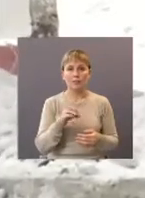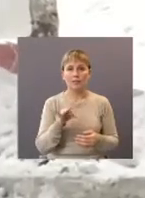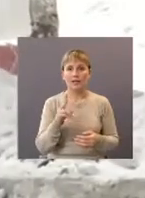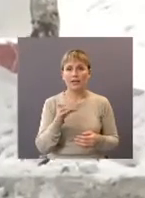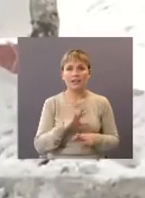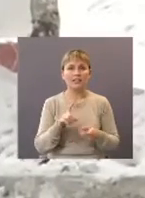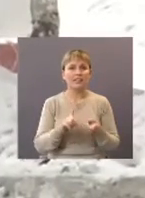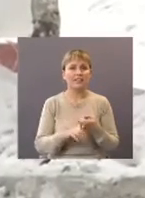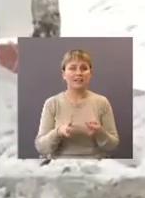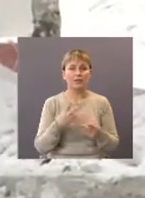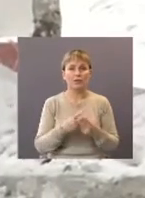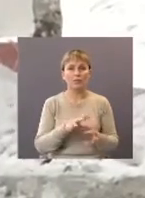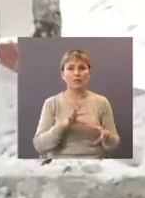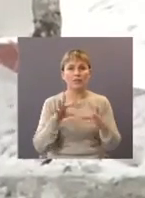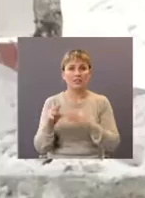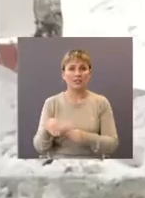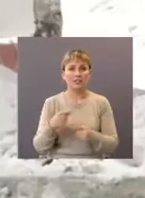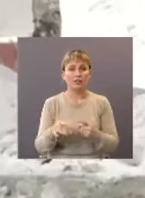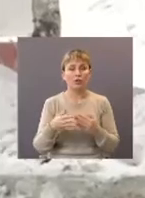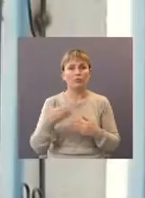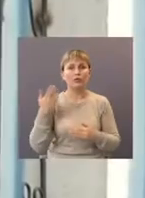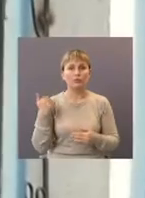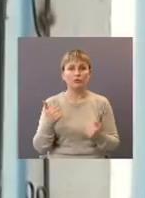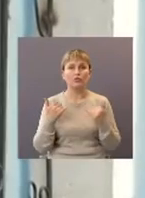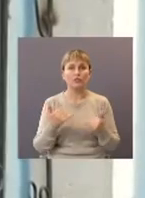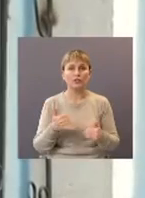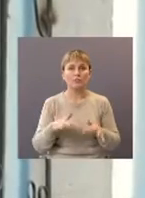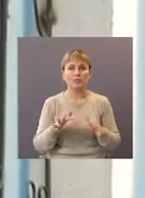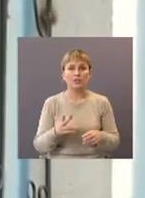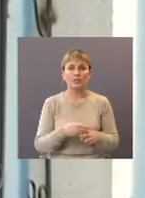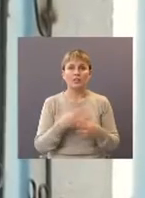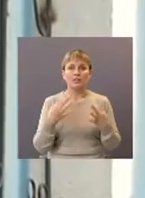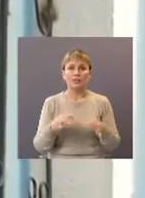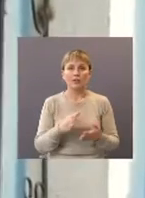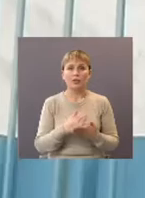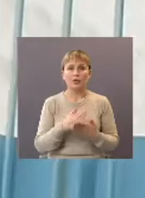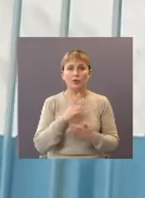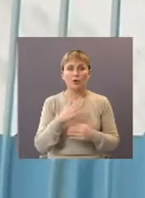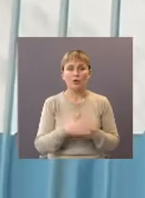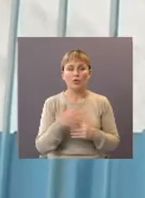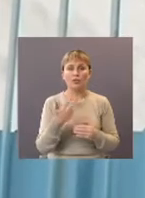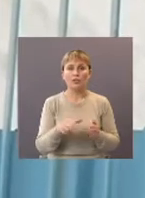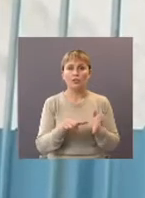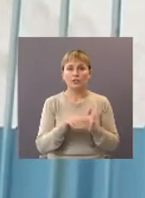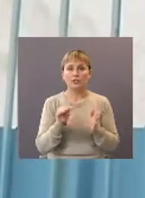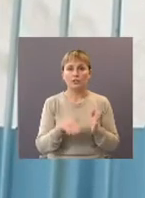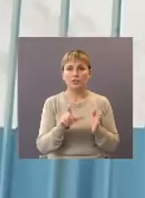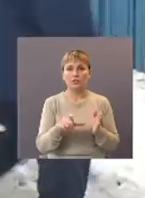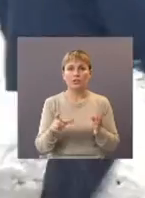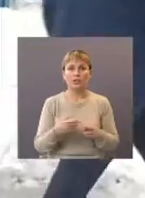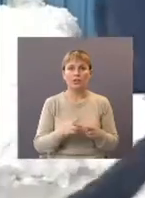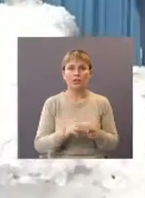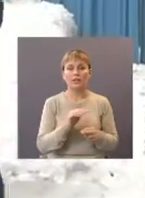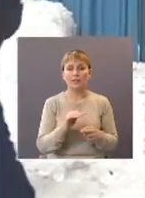связана с тюремным перенаселением, в отличие от предыдущих. Сейчас в местах лишения свободы находится порядка 36 тысяч человек. Это